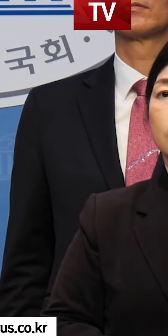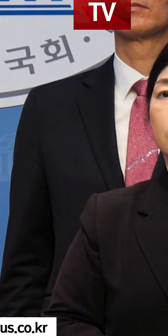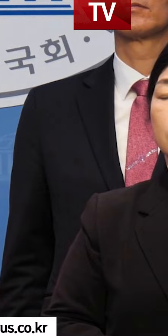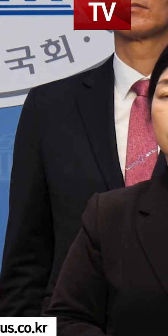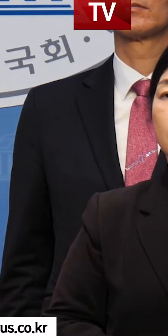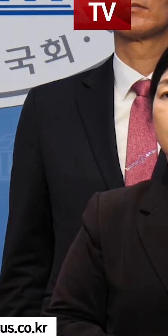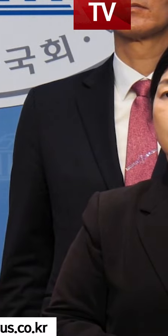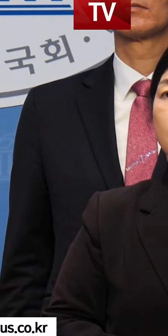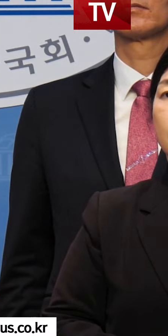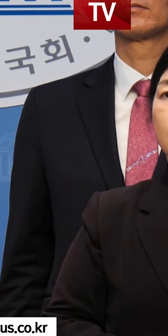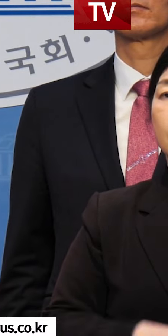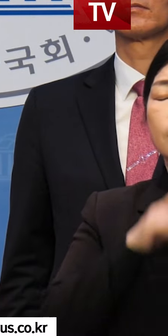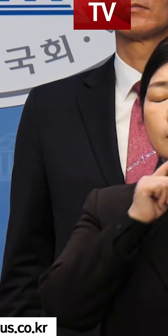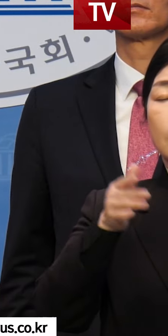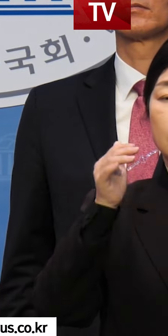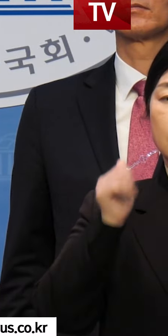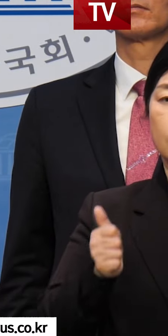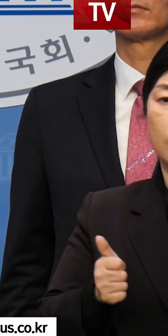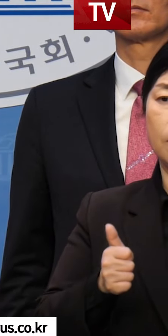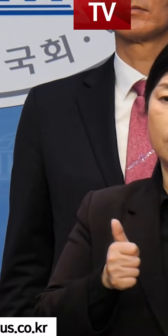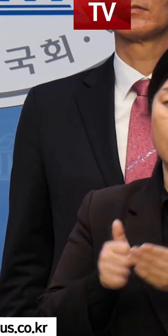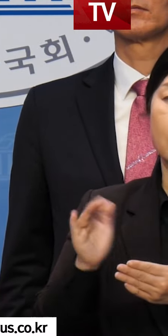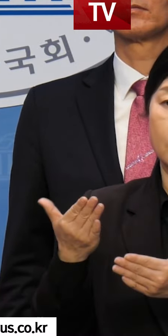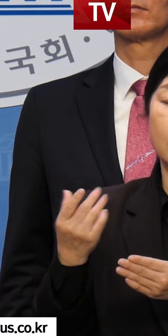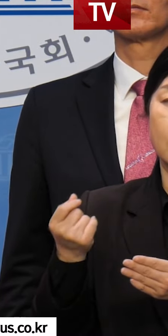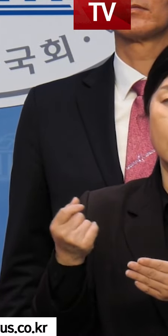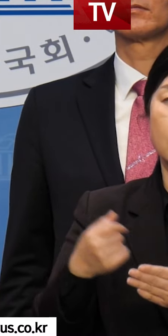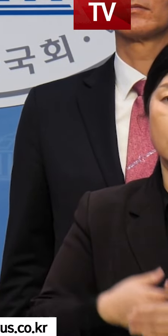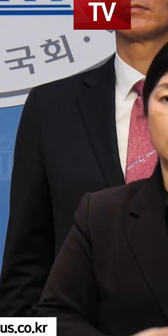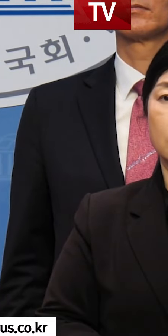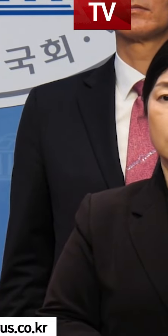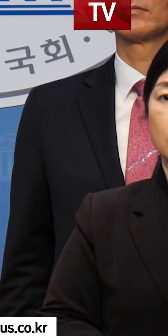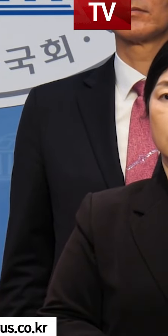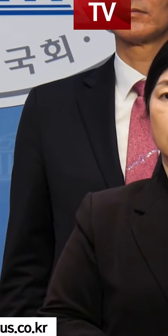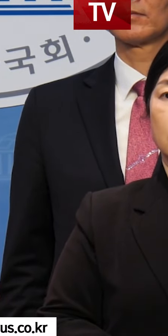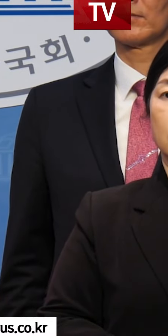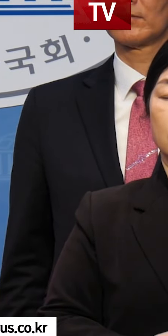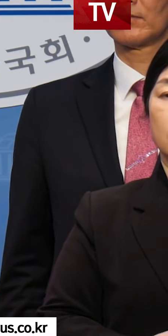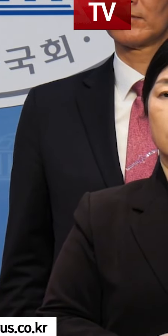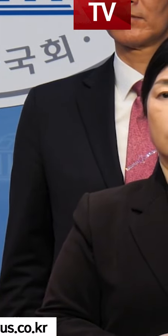그들이 말하는 심판을 받아야 마땅합니다.